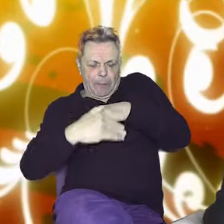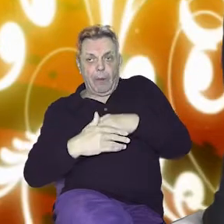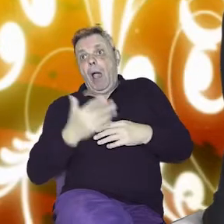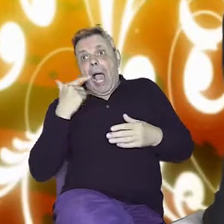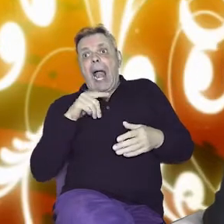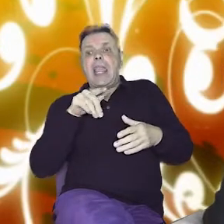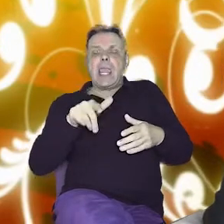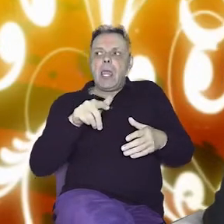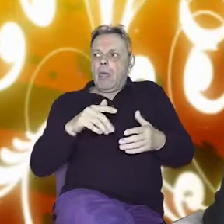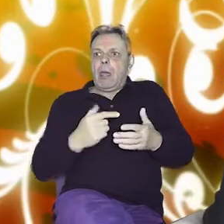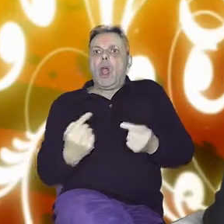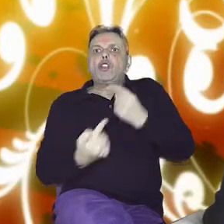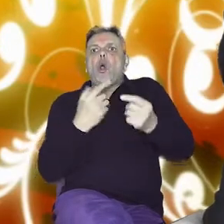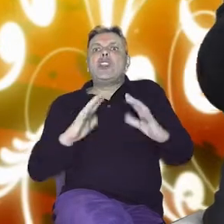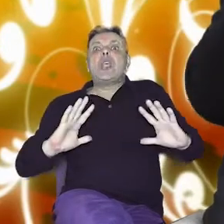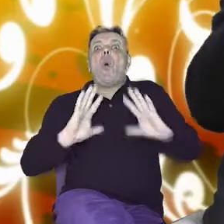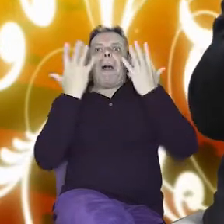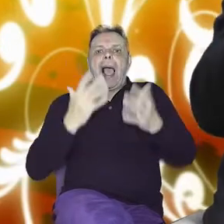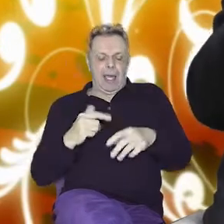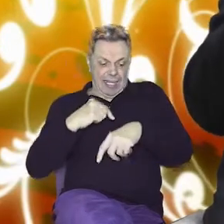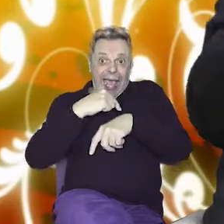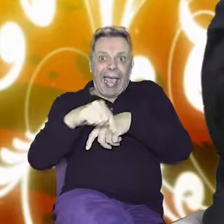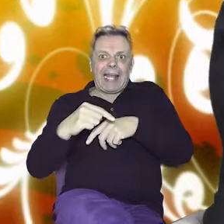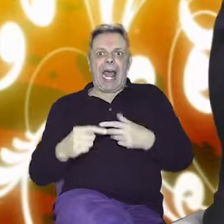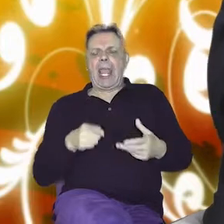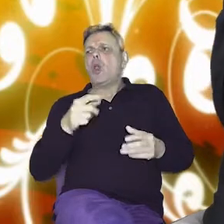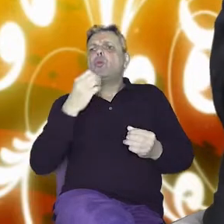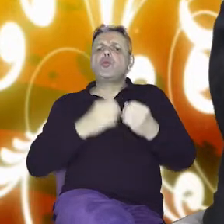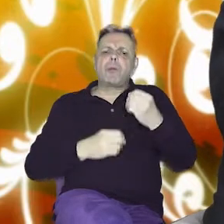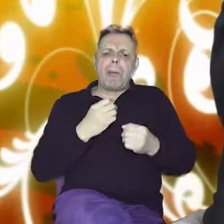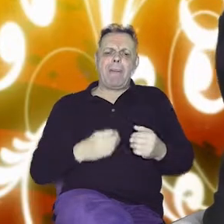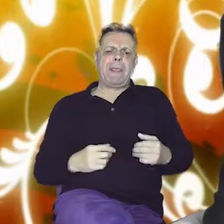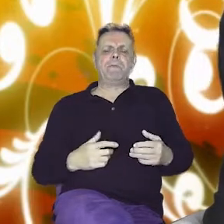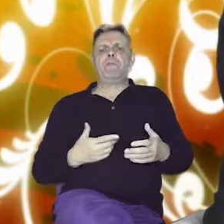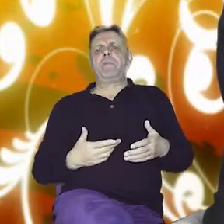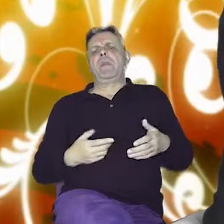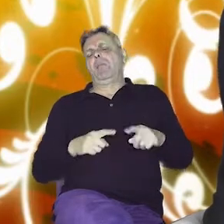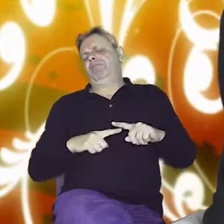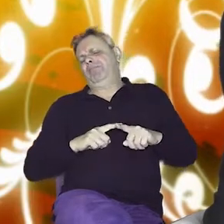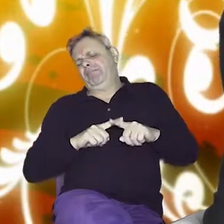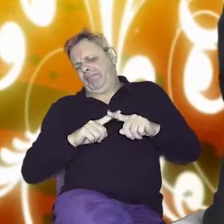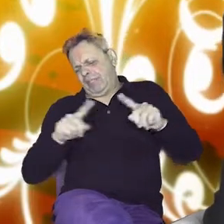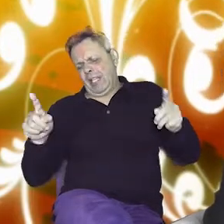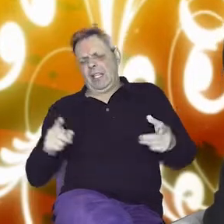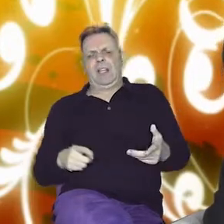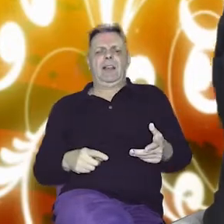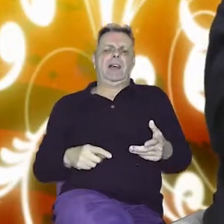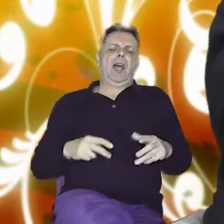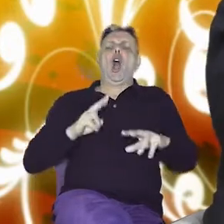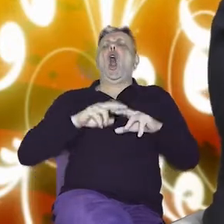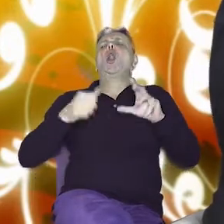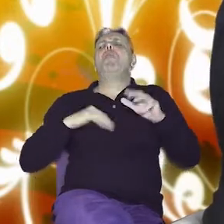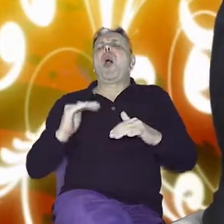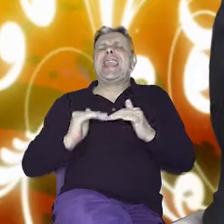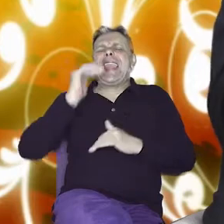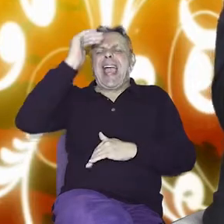u lokalnom tkivu? Znači, ta rana postoje nekakve faze cijeljene rana i tu su poremećaj sad u upalnoj fazi, u drugoj upalnoj